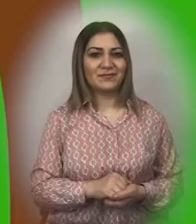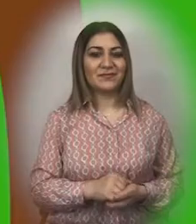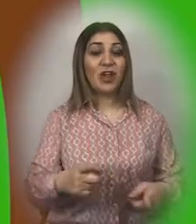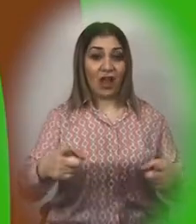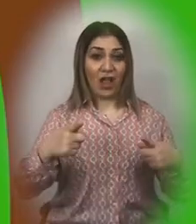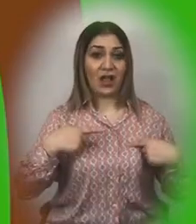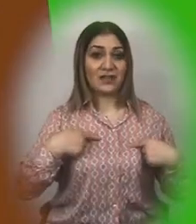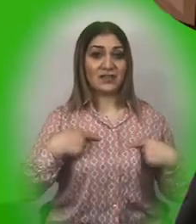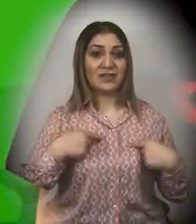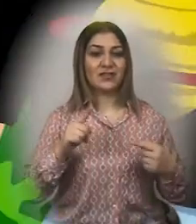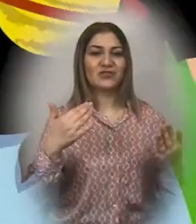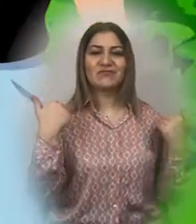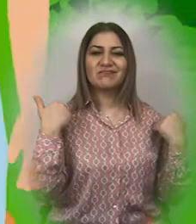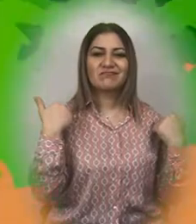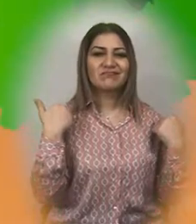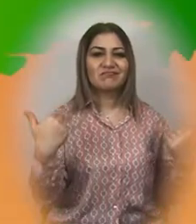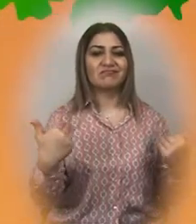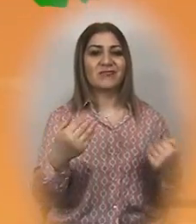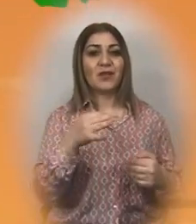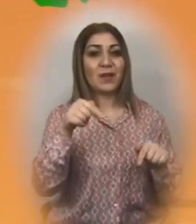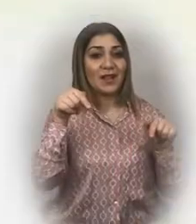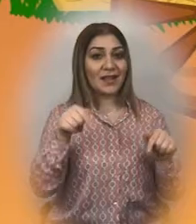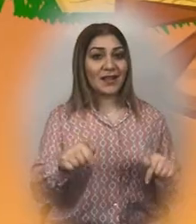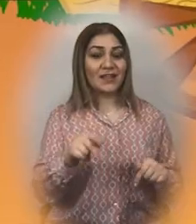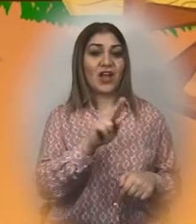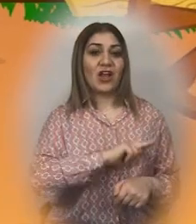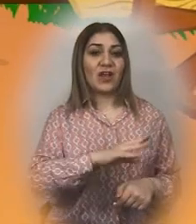ենք։ Շնորհակալություն չհայտնեցինք։ Շնորհակալություն։